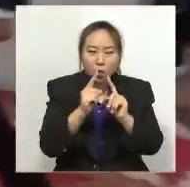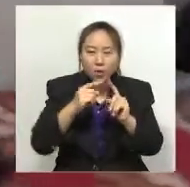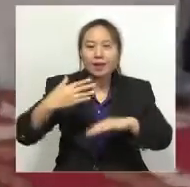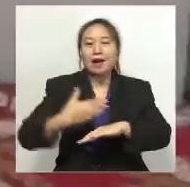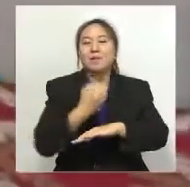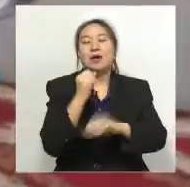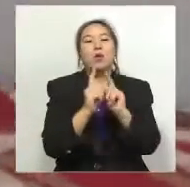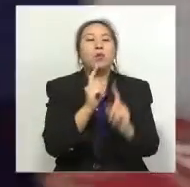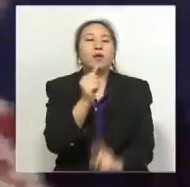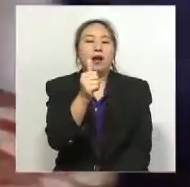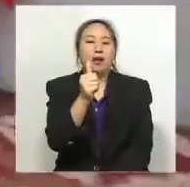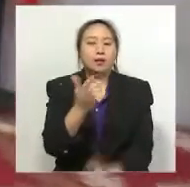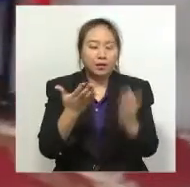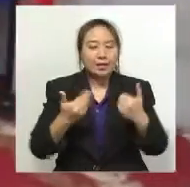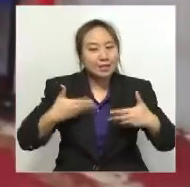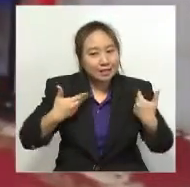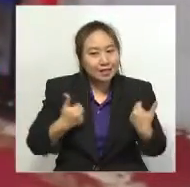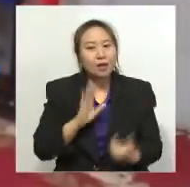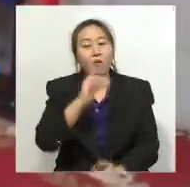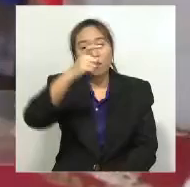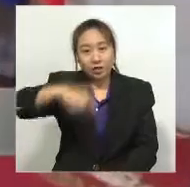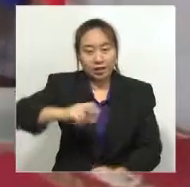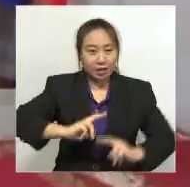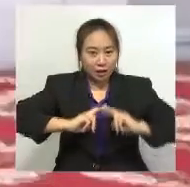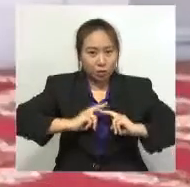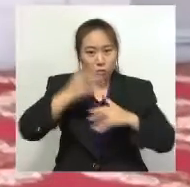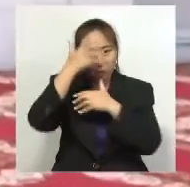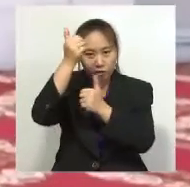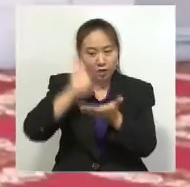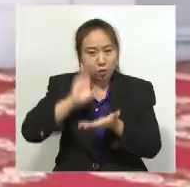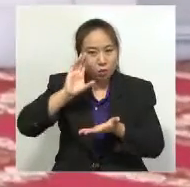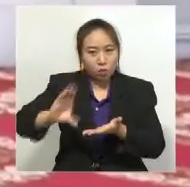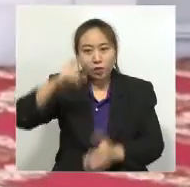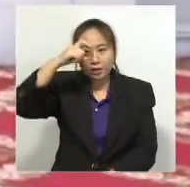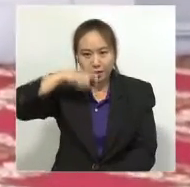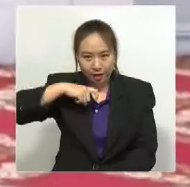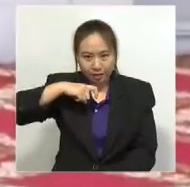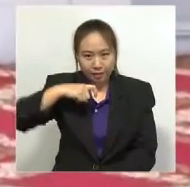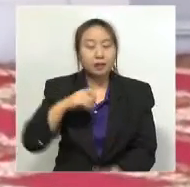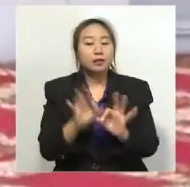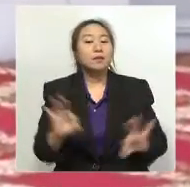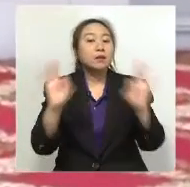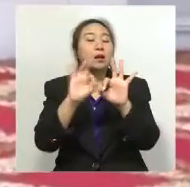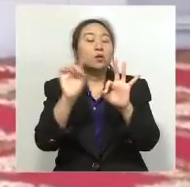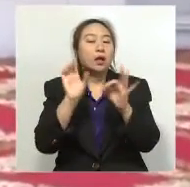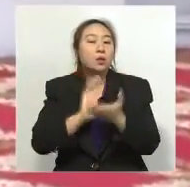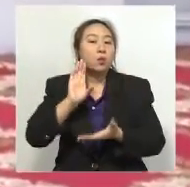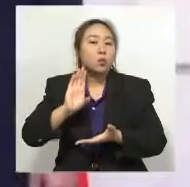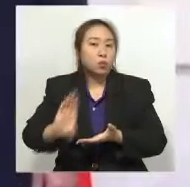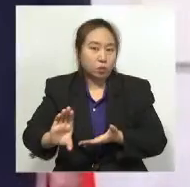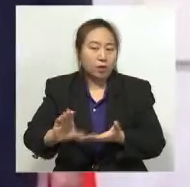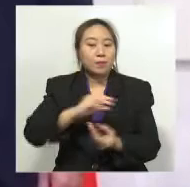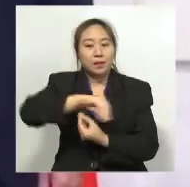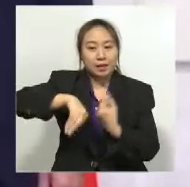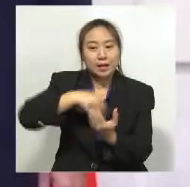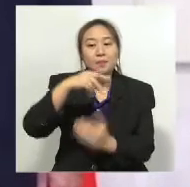นอกจากนี้นะครับยังยินดีที่ภาคเอกชนของฝรั่งเศสสนใจที่จะมาร่วมลงทุนในไทยมากขึ้นโดยเฉพาะในการลงทุนในเขตพัฒนาพิ